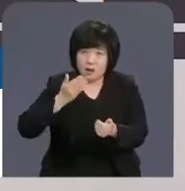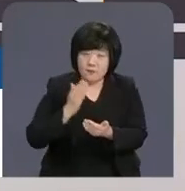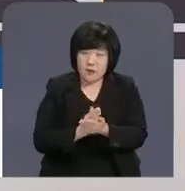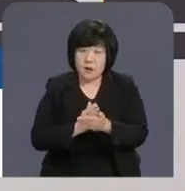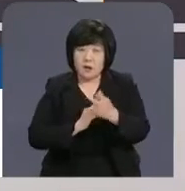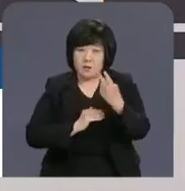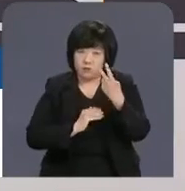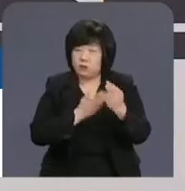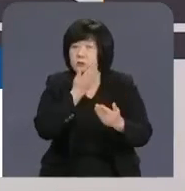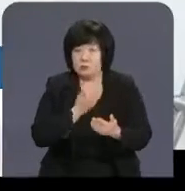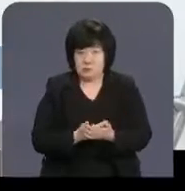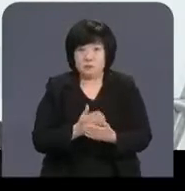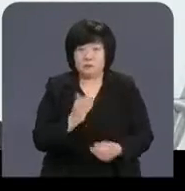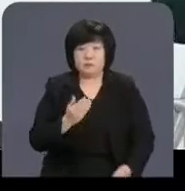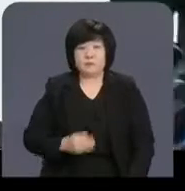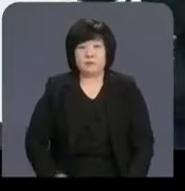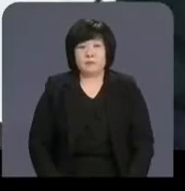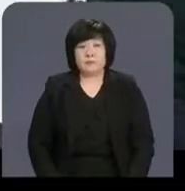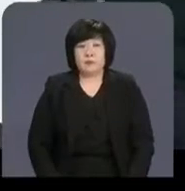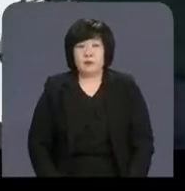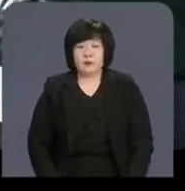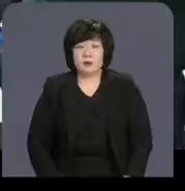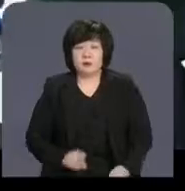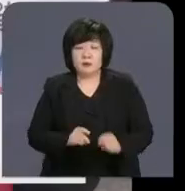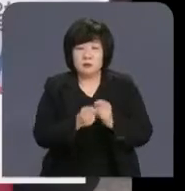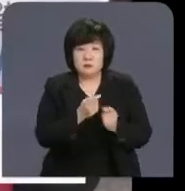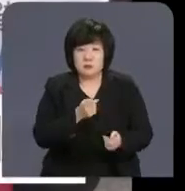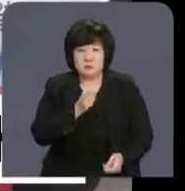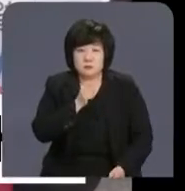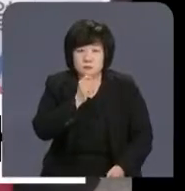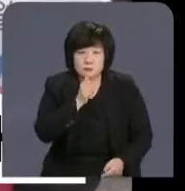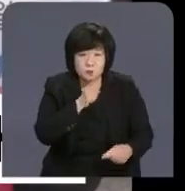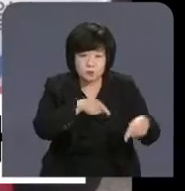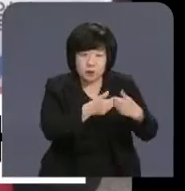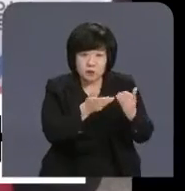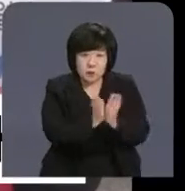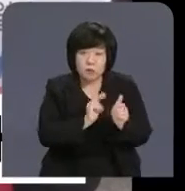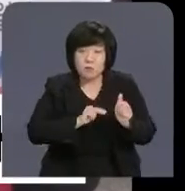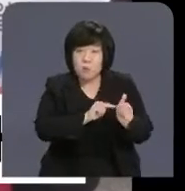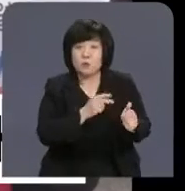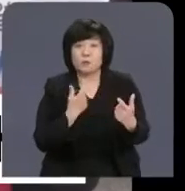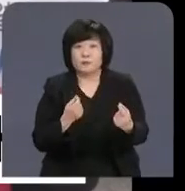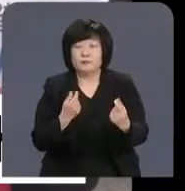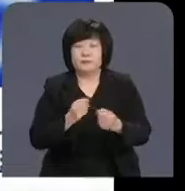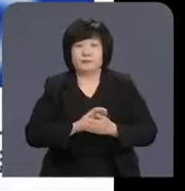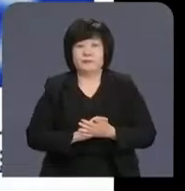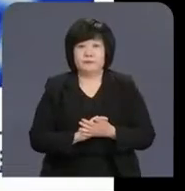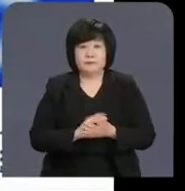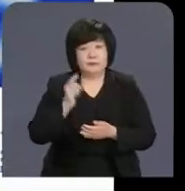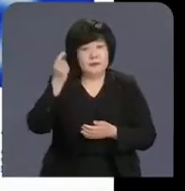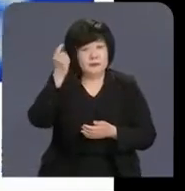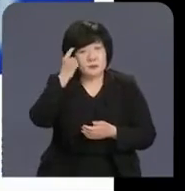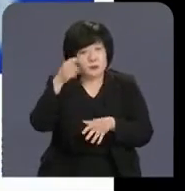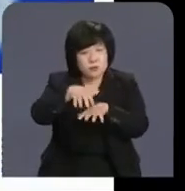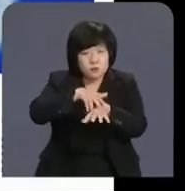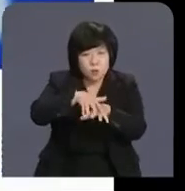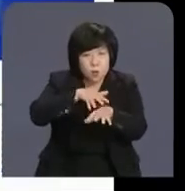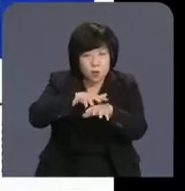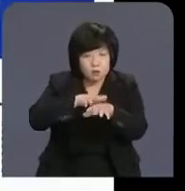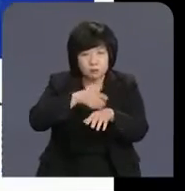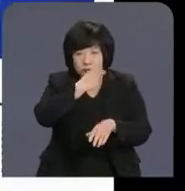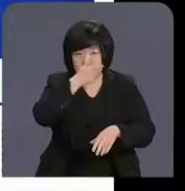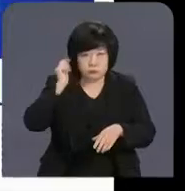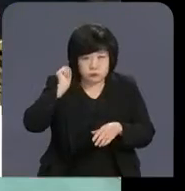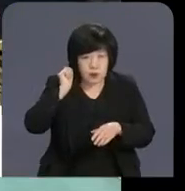되느냐가 대단히 중요합니다. 이는 소수 정당 후보들이라고 다르지 않습니다. 인지도와 조직에서 열세 있는